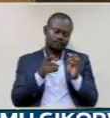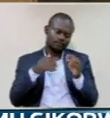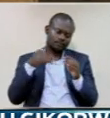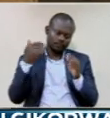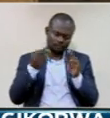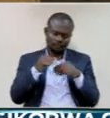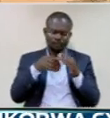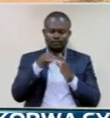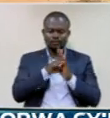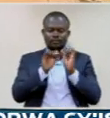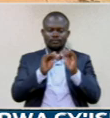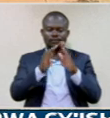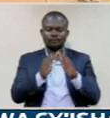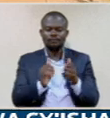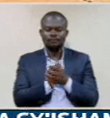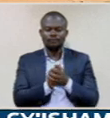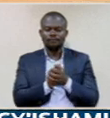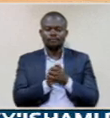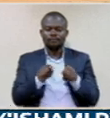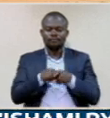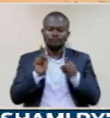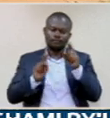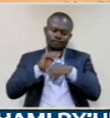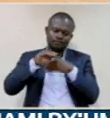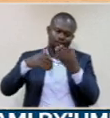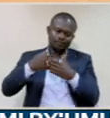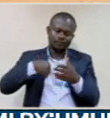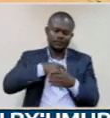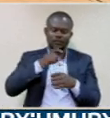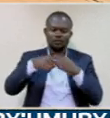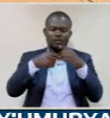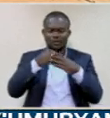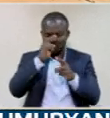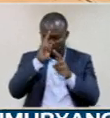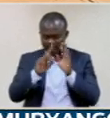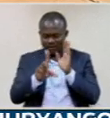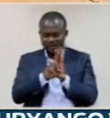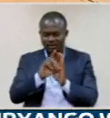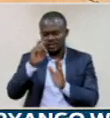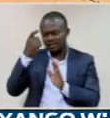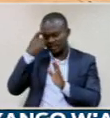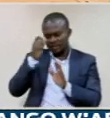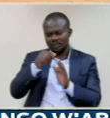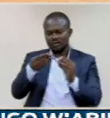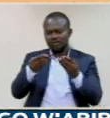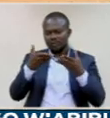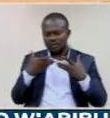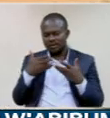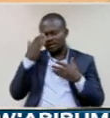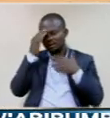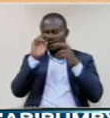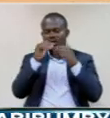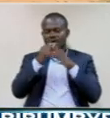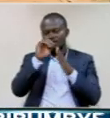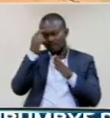hakabaho gahunda aguma mu rugo abaturage ni ugukomeza tukubahiriza amabwiriza leta iduha kuko leta